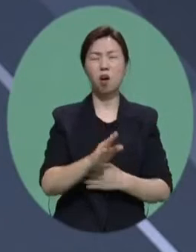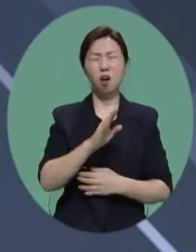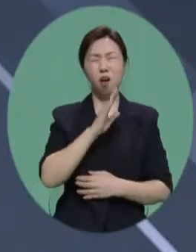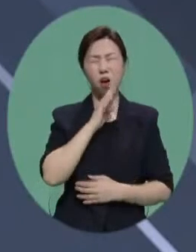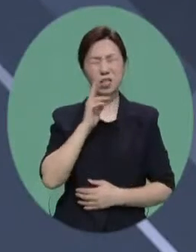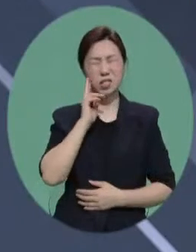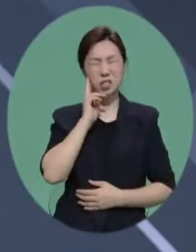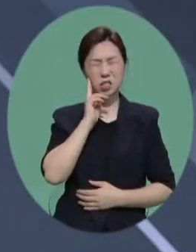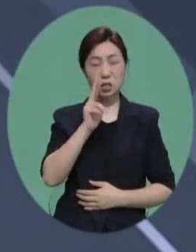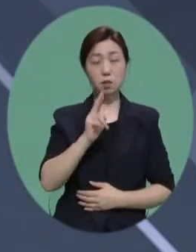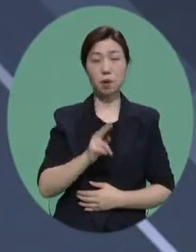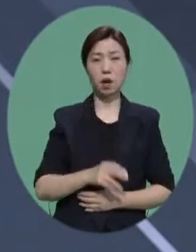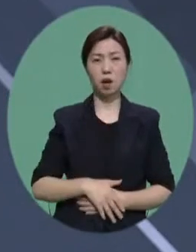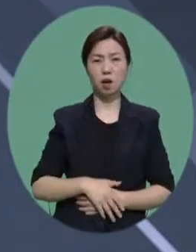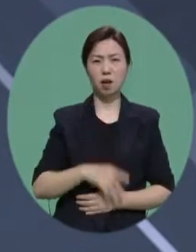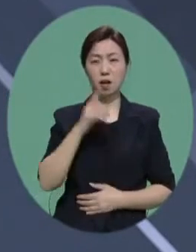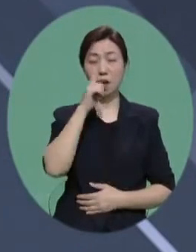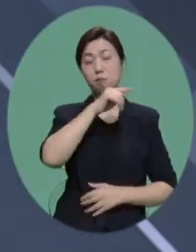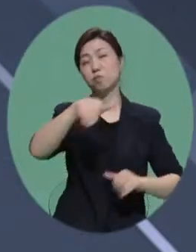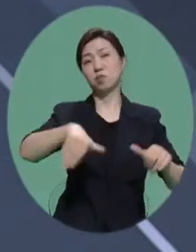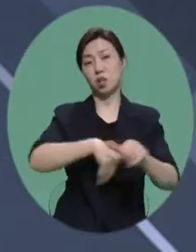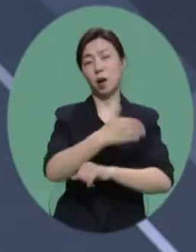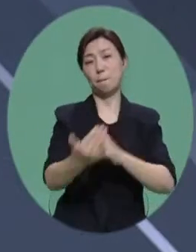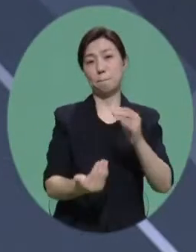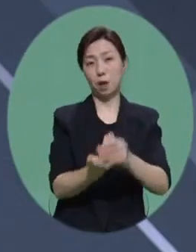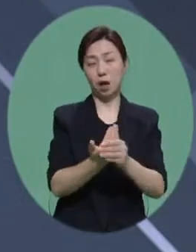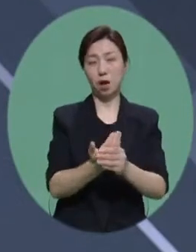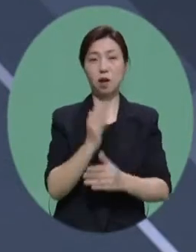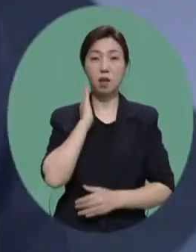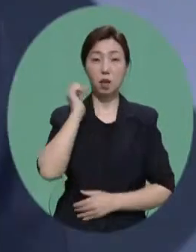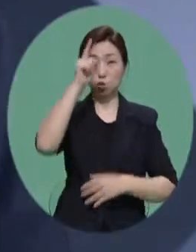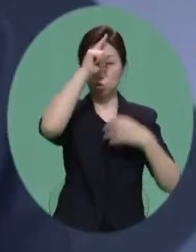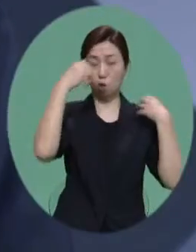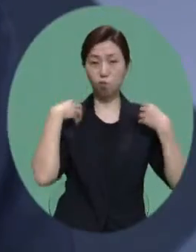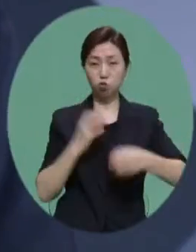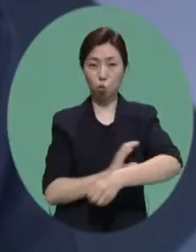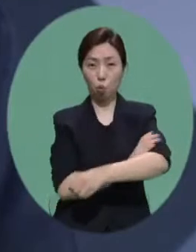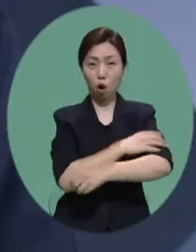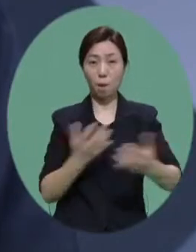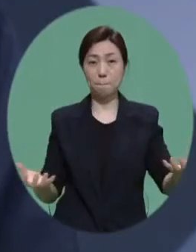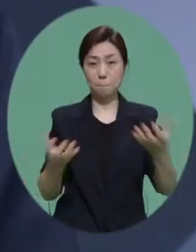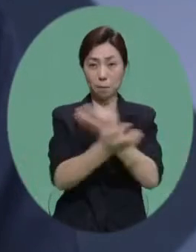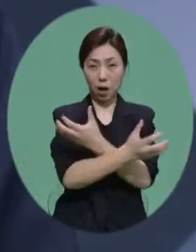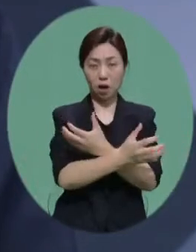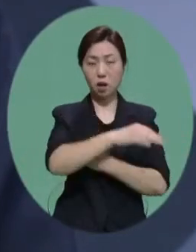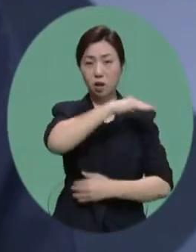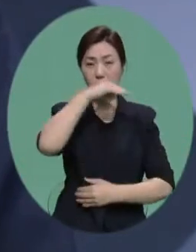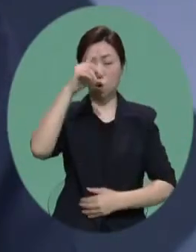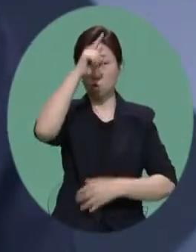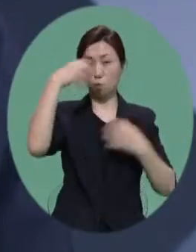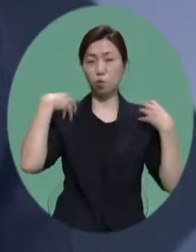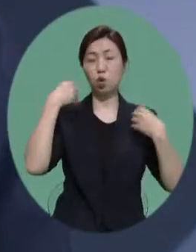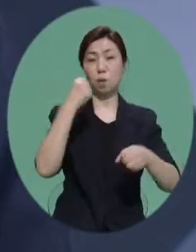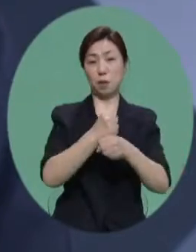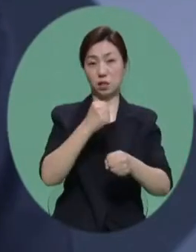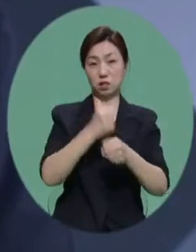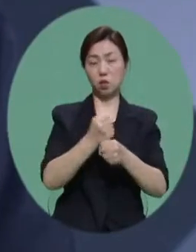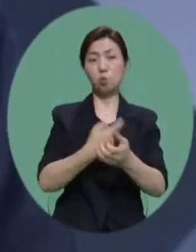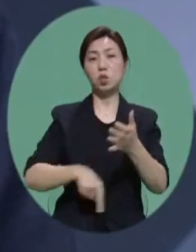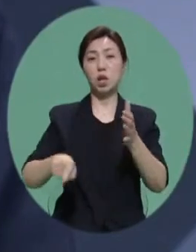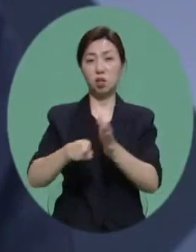반드시 정권을 교체를 해서 제대로 된 나라 만들라고 26년간 부패와 싸워온 저를